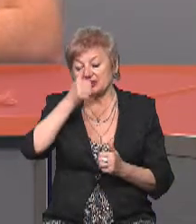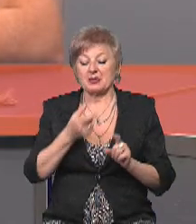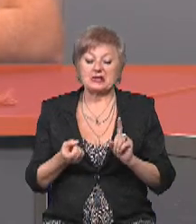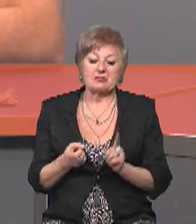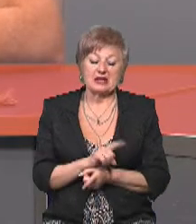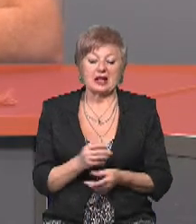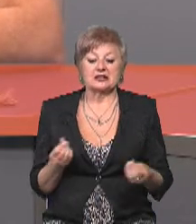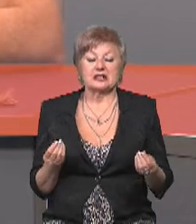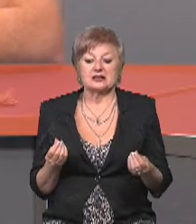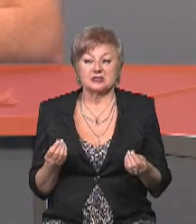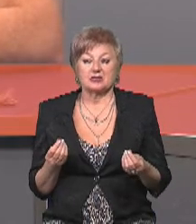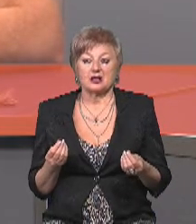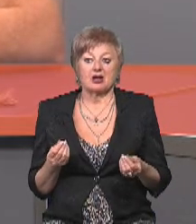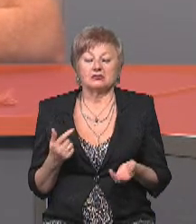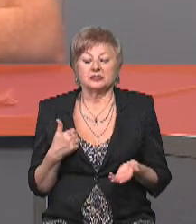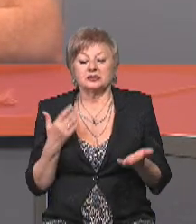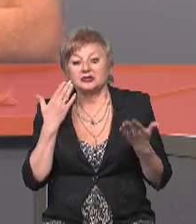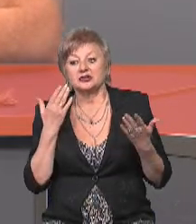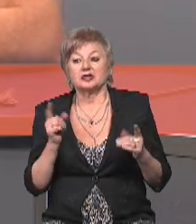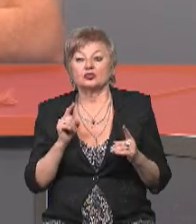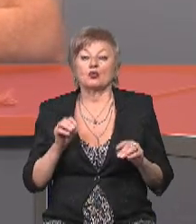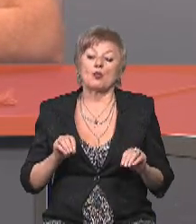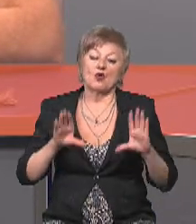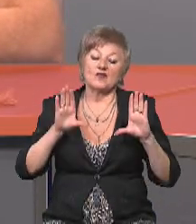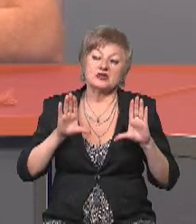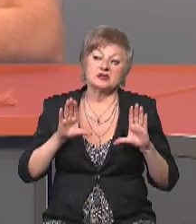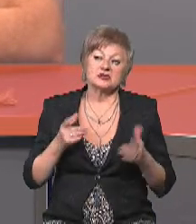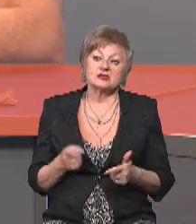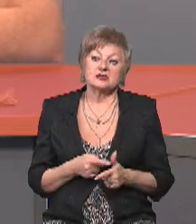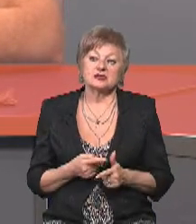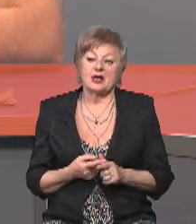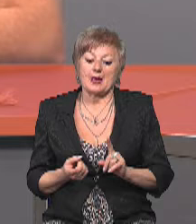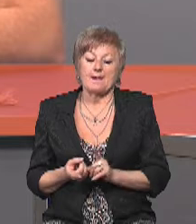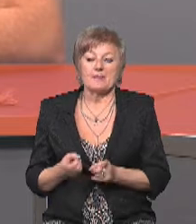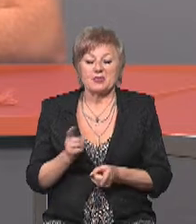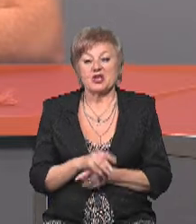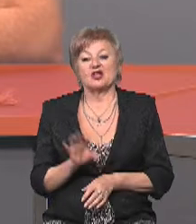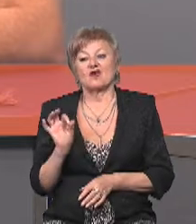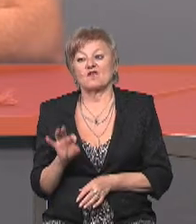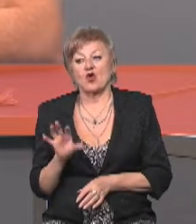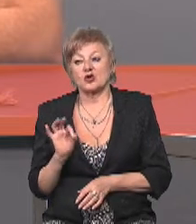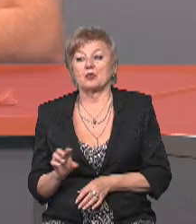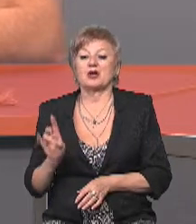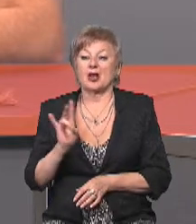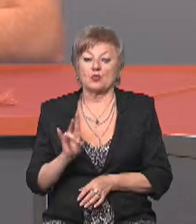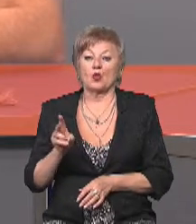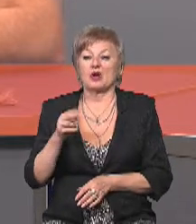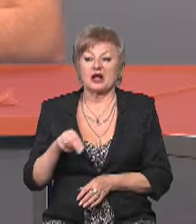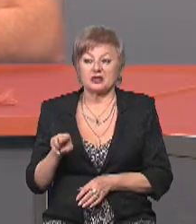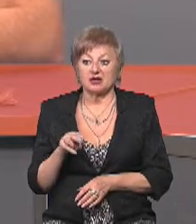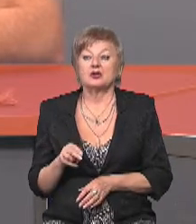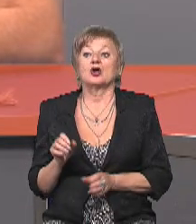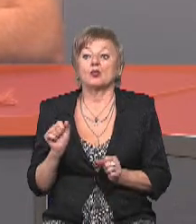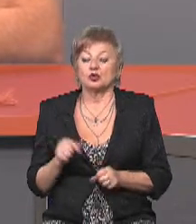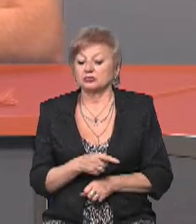ціна, і ми не застраховані від того, що вона повиситься і буде змінюватися і в октябрі, і в ноябрі, і в декабрі, і в январі.